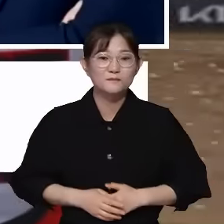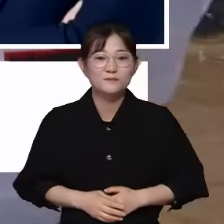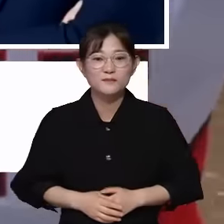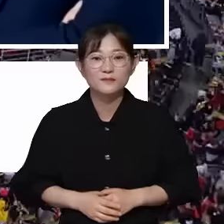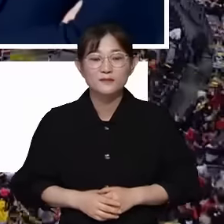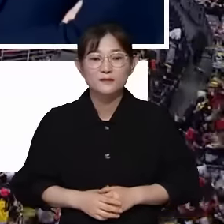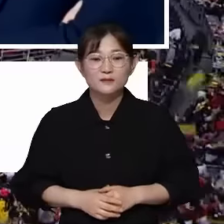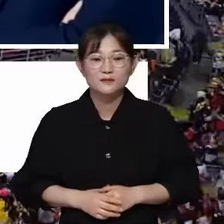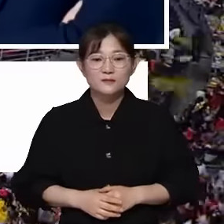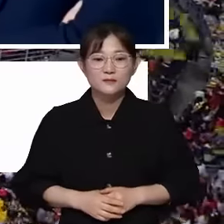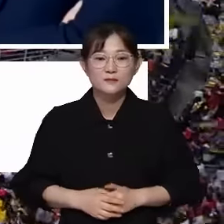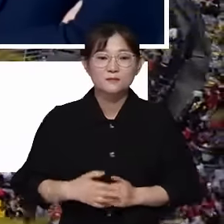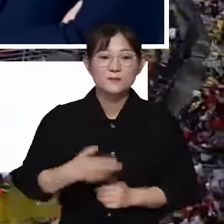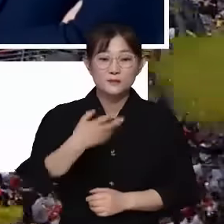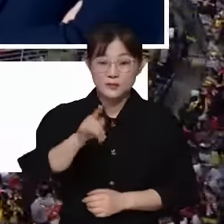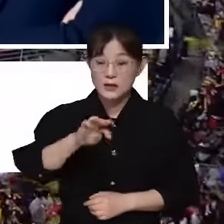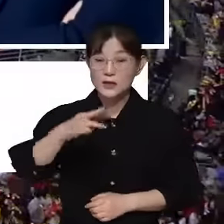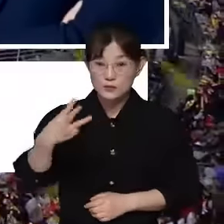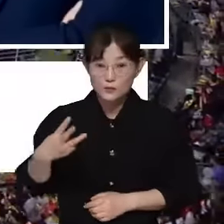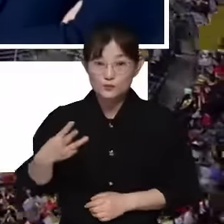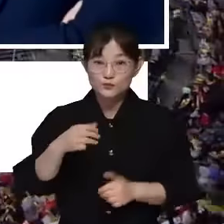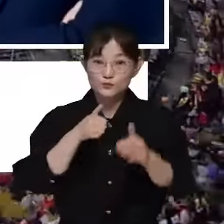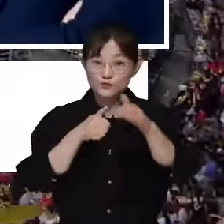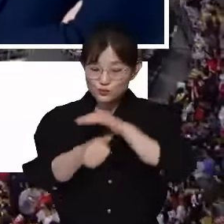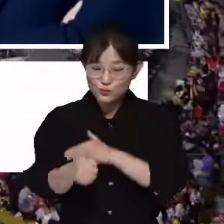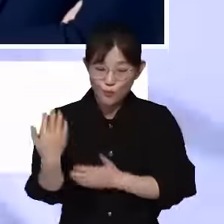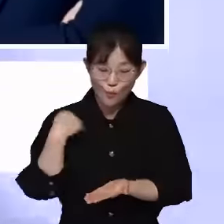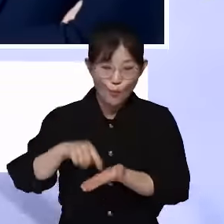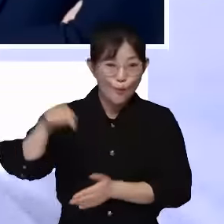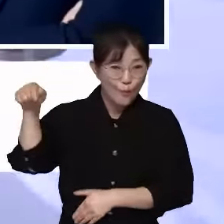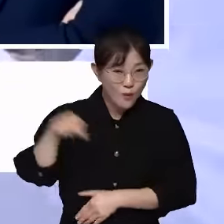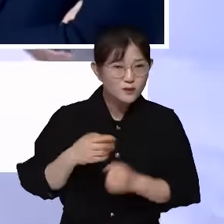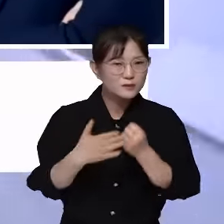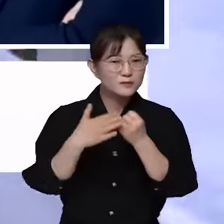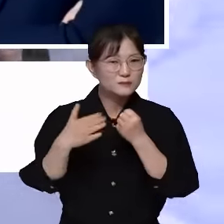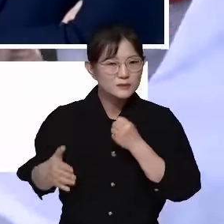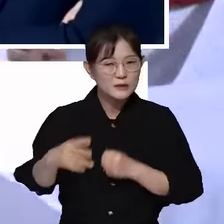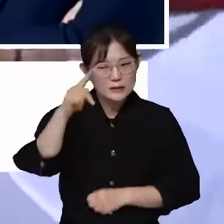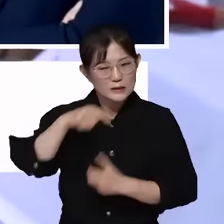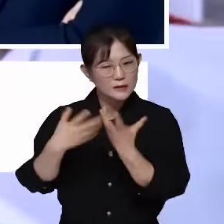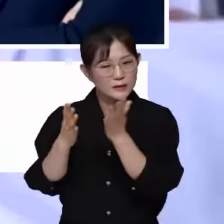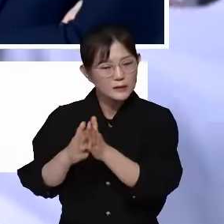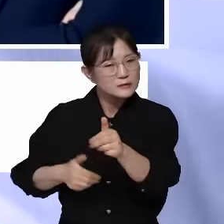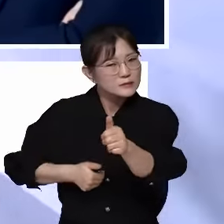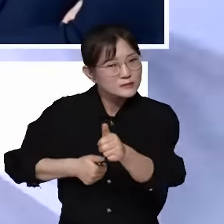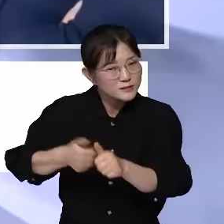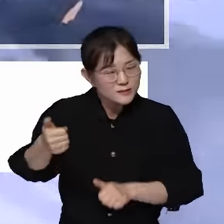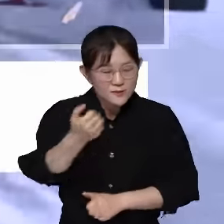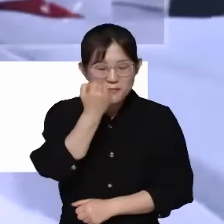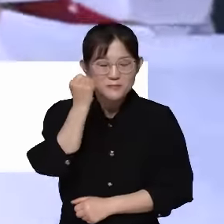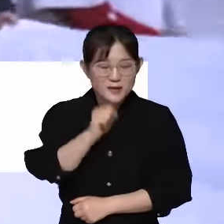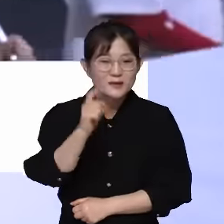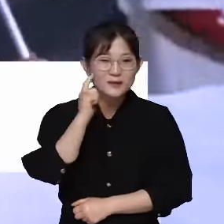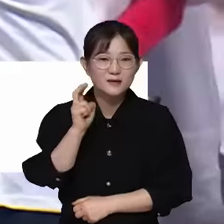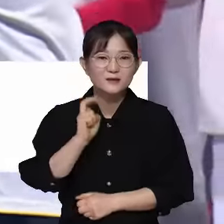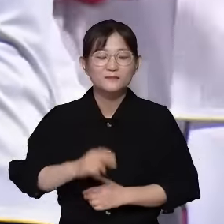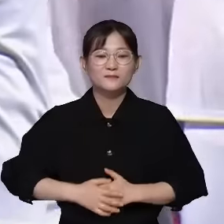있었고 부상 선수도 없고 내선도 돌아오고 이러니까 기아가 압도적인 승리를 할 것이다라는 것은 예상을